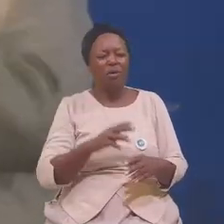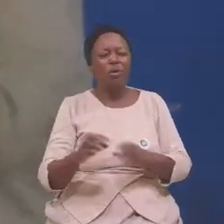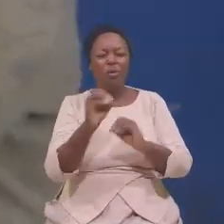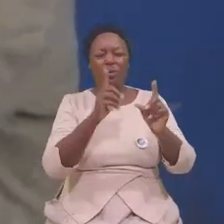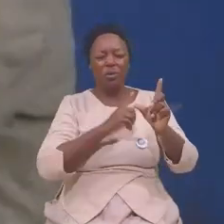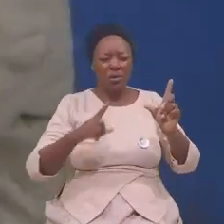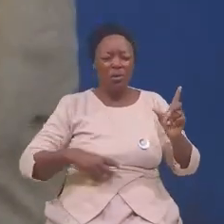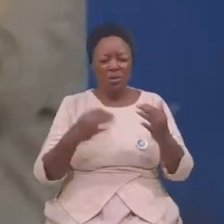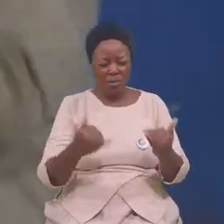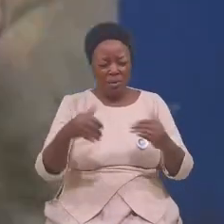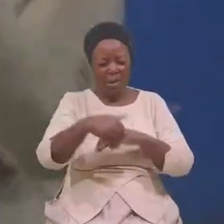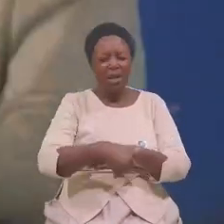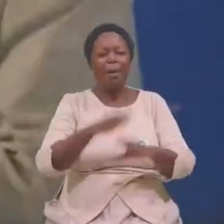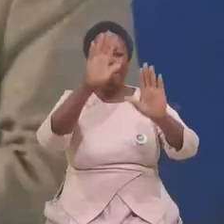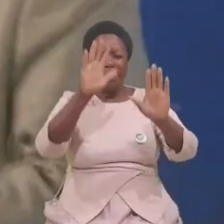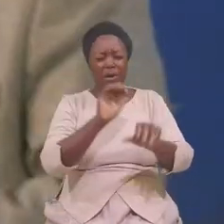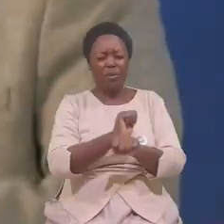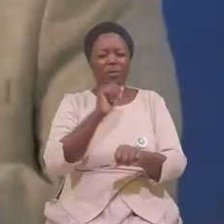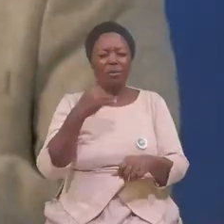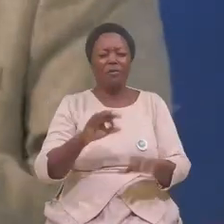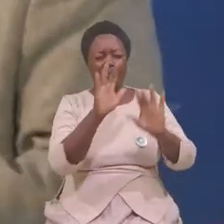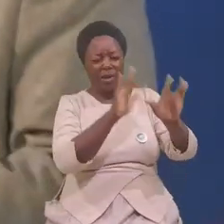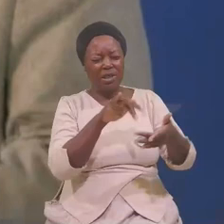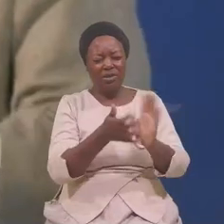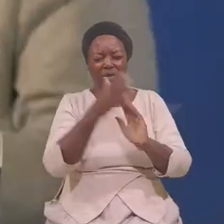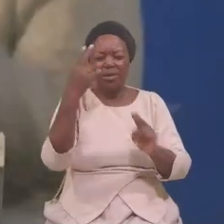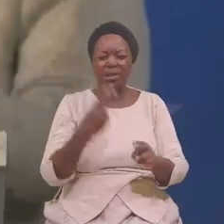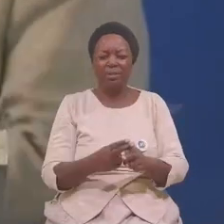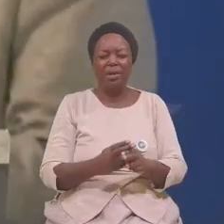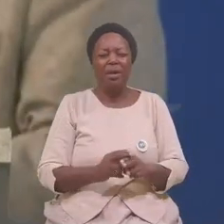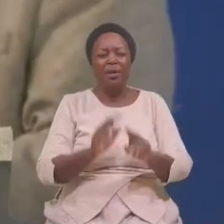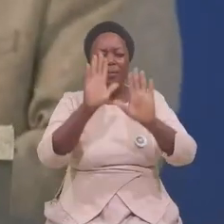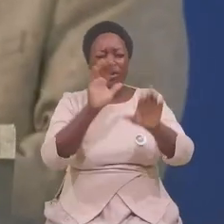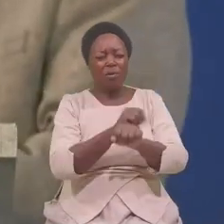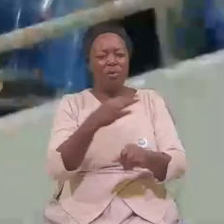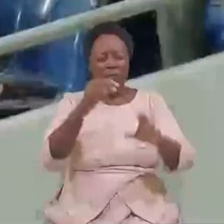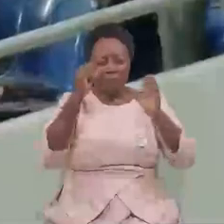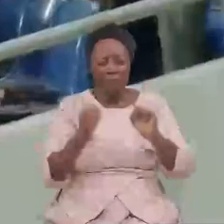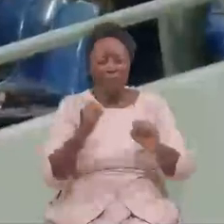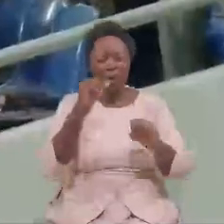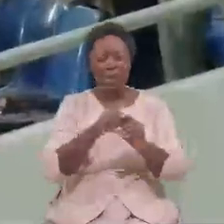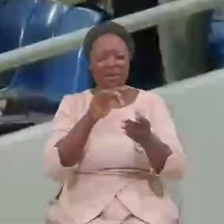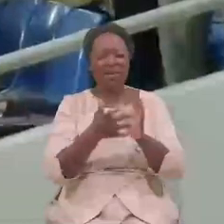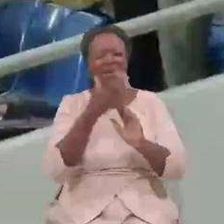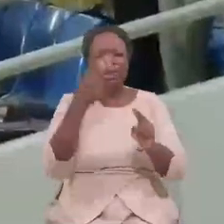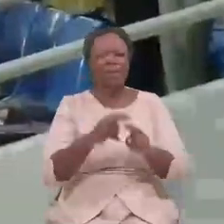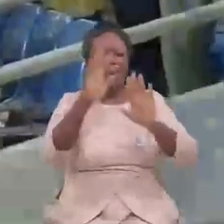soir, miracle de miséricorde, miracle de puissance, miracle